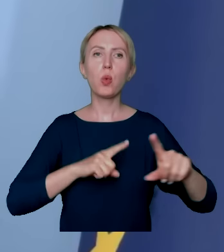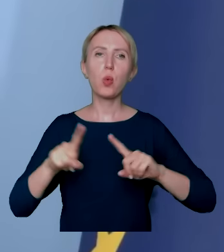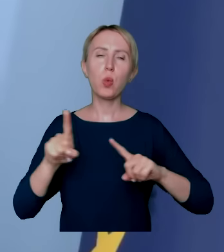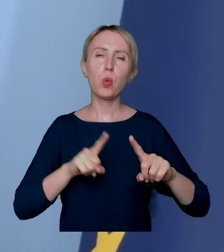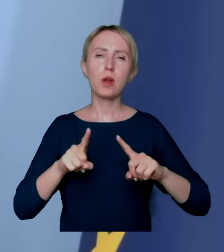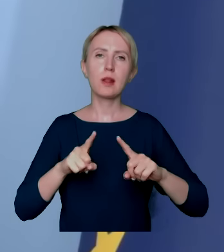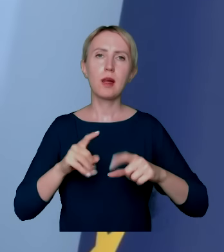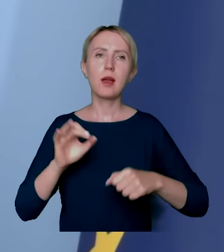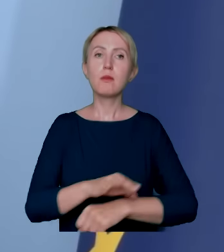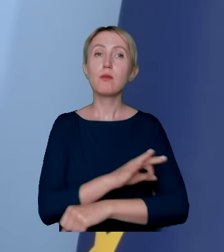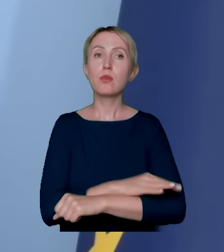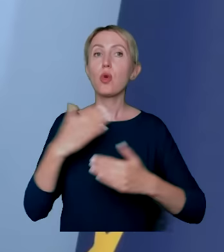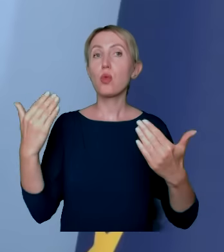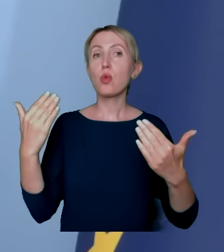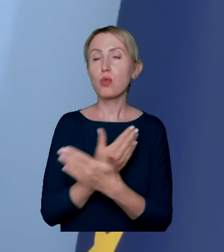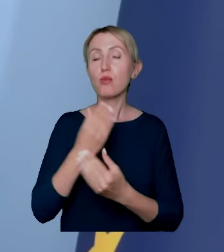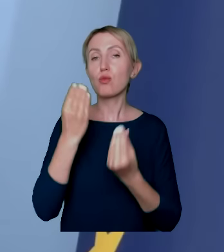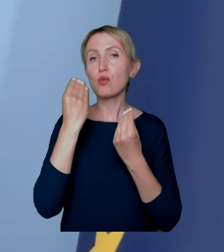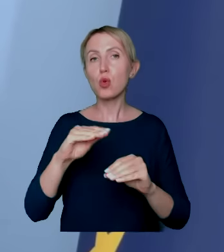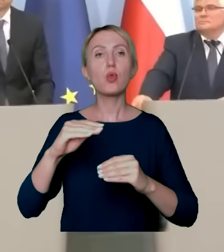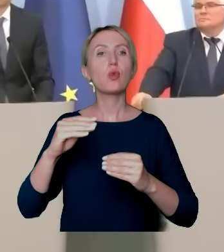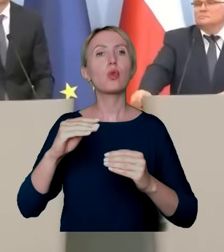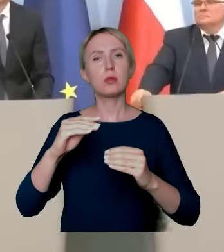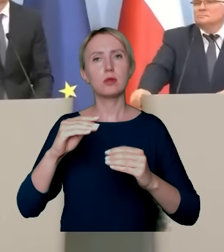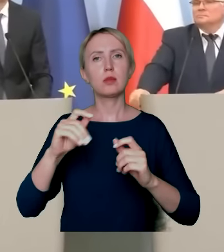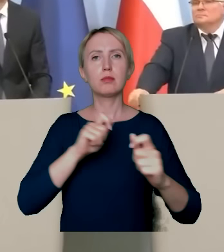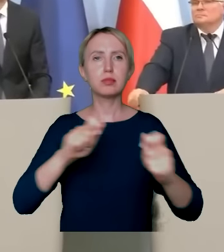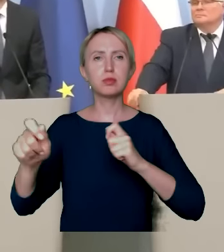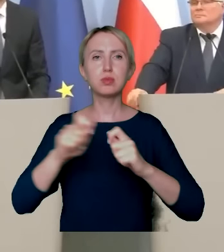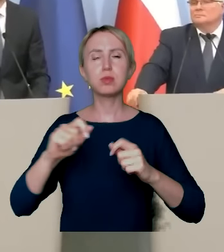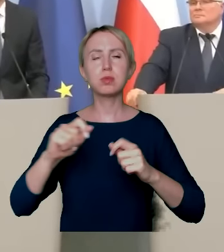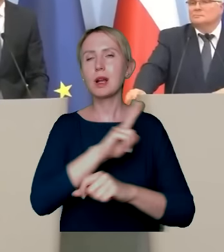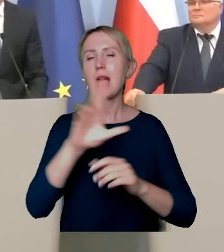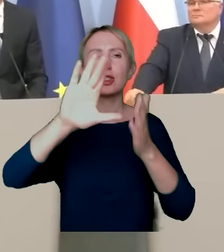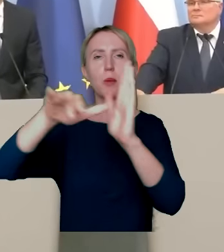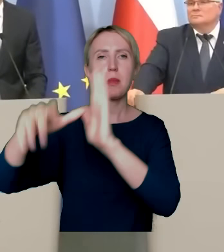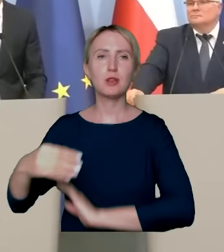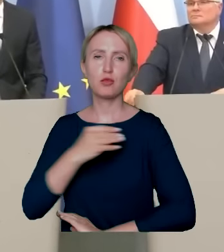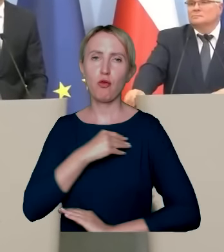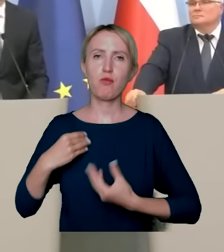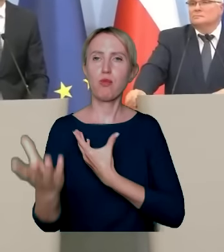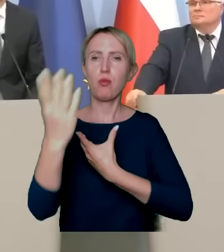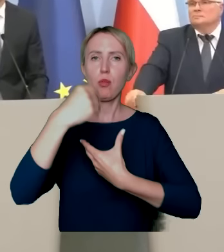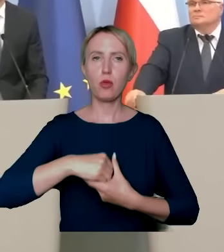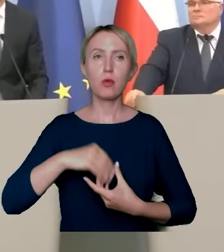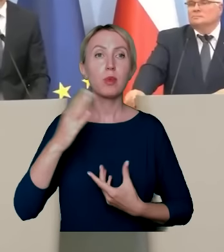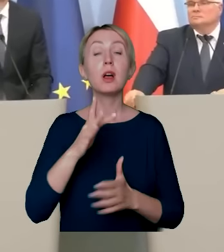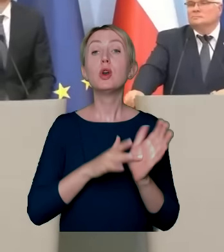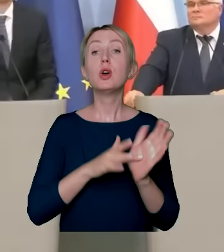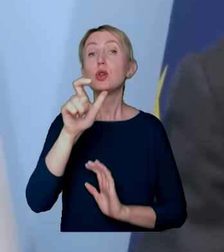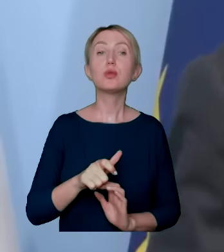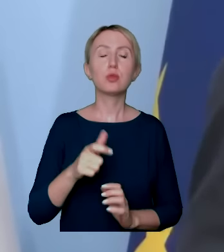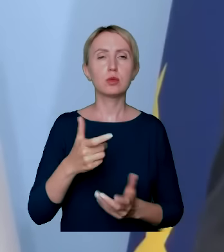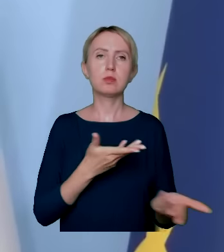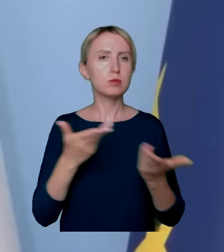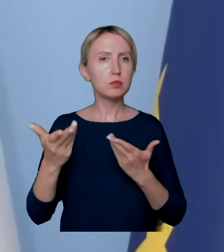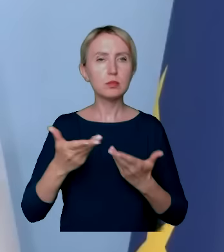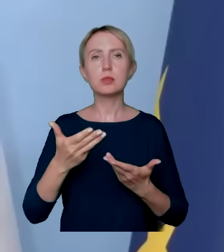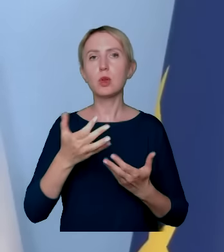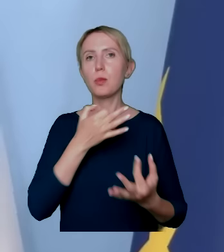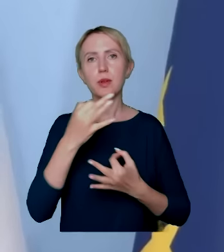projekt nowoczesnej komunikacji włączone będą wszystkie duże miasta w Polsce. Po swojej wypowiedzi Donald Tusk poprosił o zadawanie pytań niezwiązanych z tematem konferencji, po